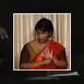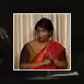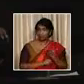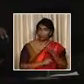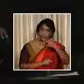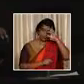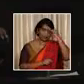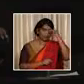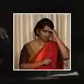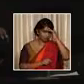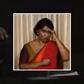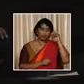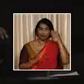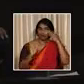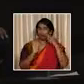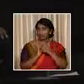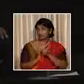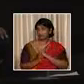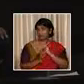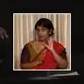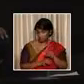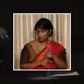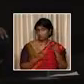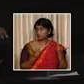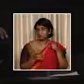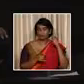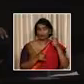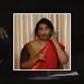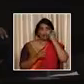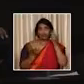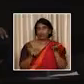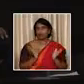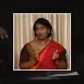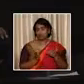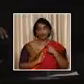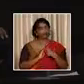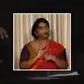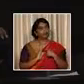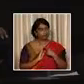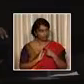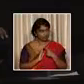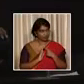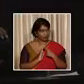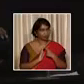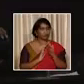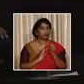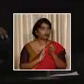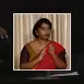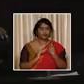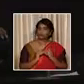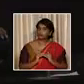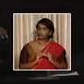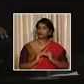விரும்புகின்றார்களா அவர்களுடைய எண்ணம் என்னவாக இருக்கிறது இந்த நாட்டினுடைய அபிவிருத்தி என்பதுதான் அவருடைய எண்ணமாக இருந்தால் இந்த நாட்டை